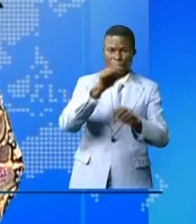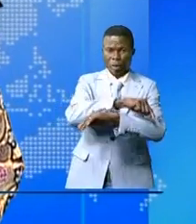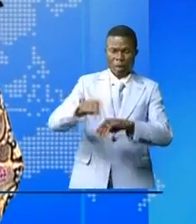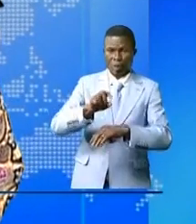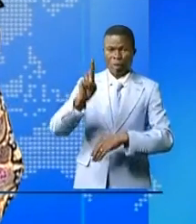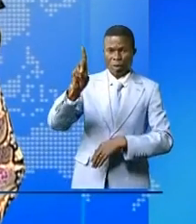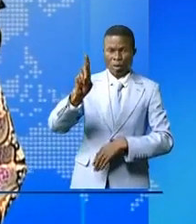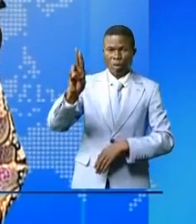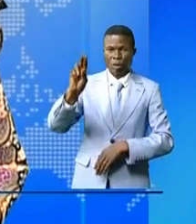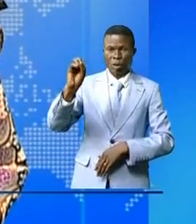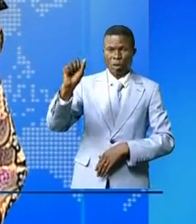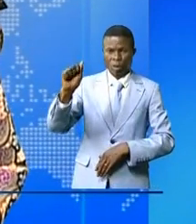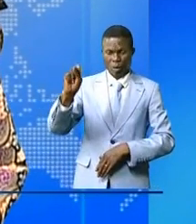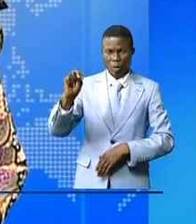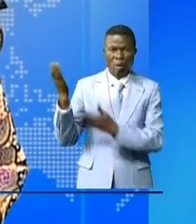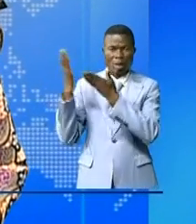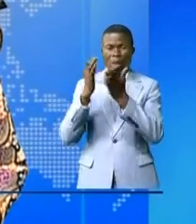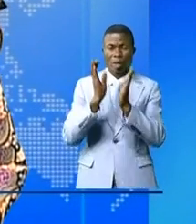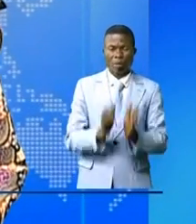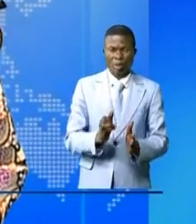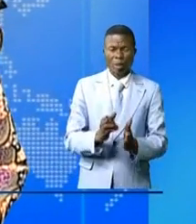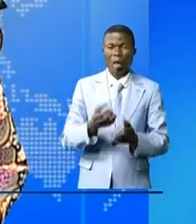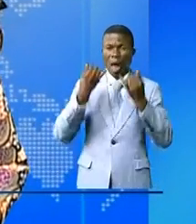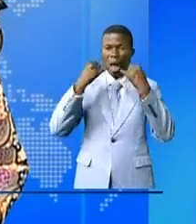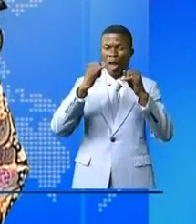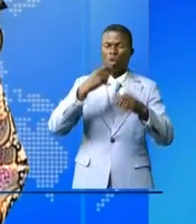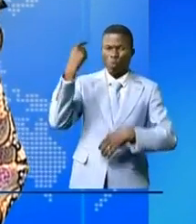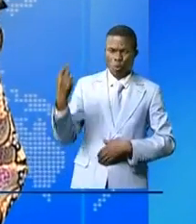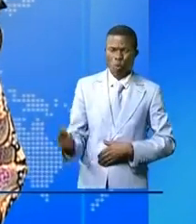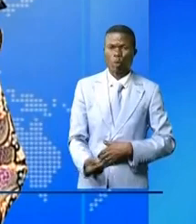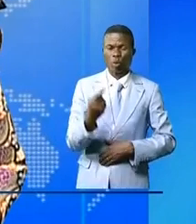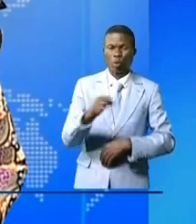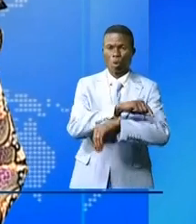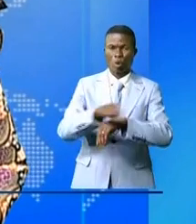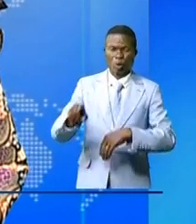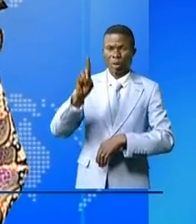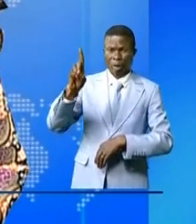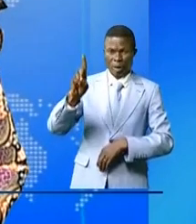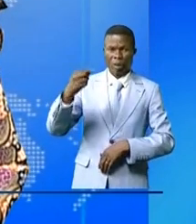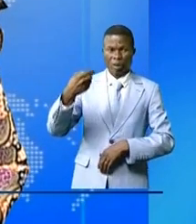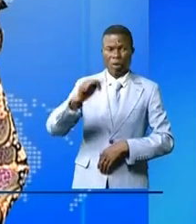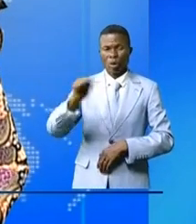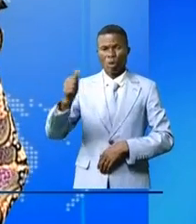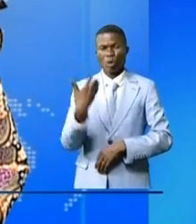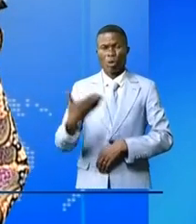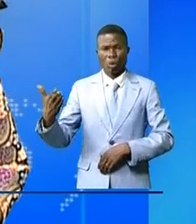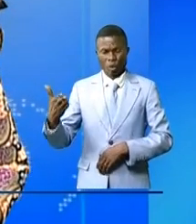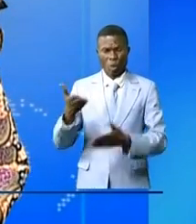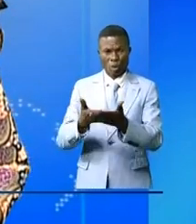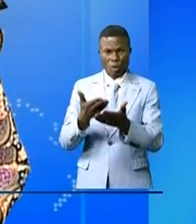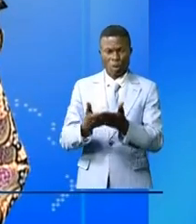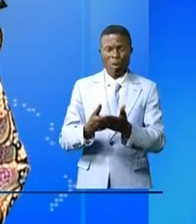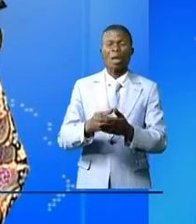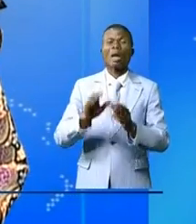douane. Les importateurs concernés sont tenus de communiquer régulièrement à la direction des autres produits d'accise les